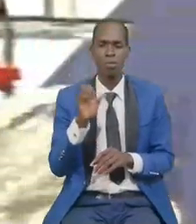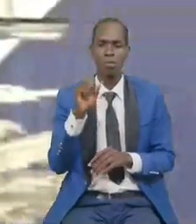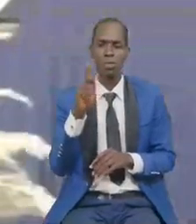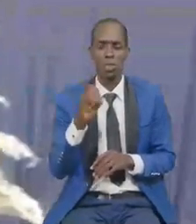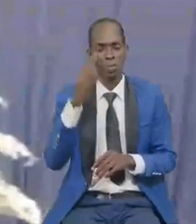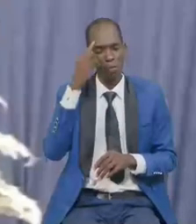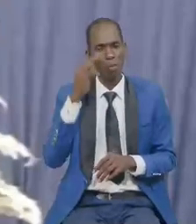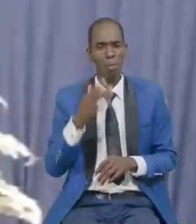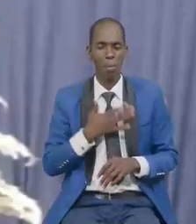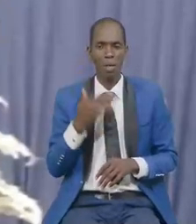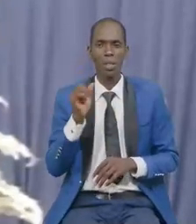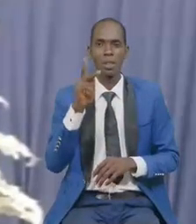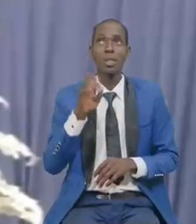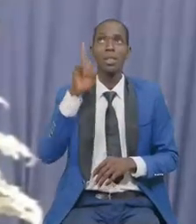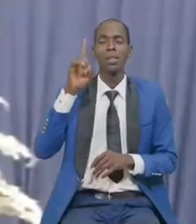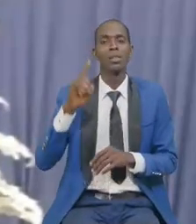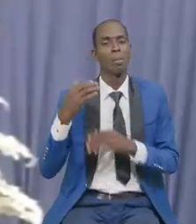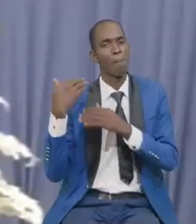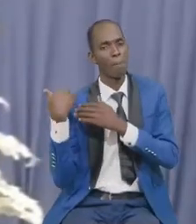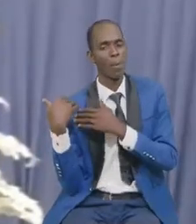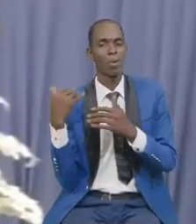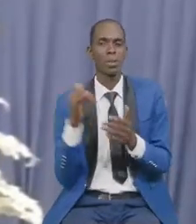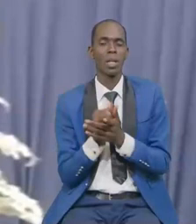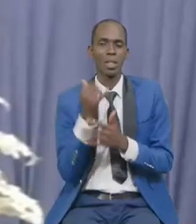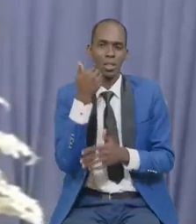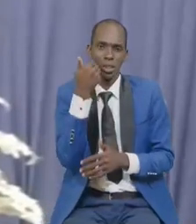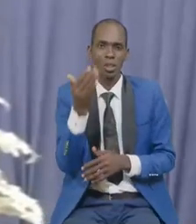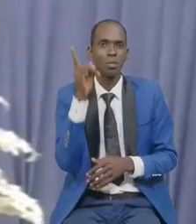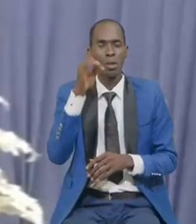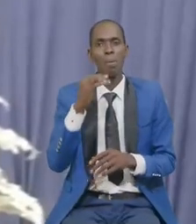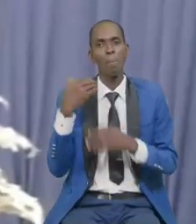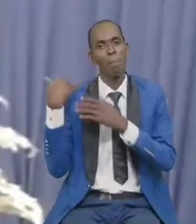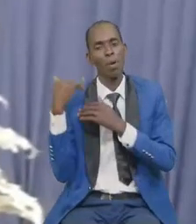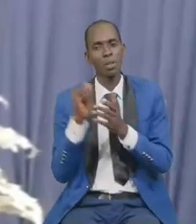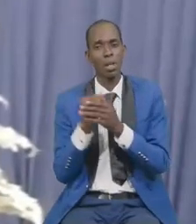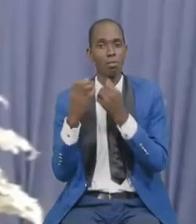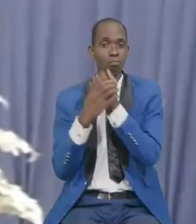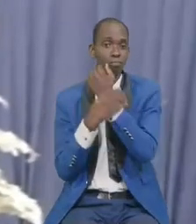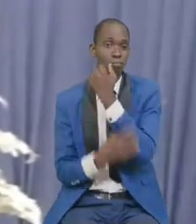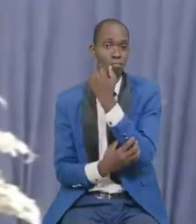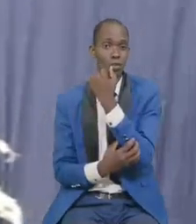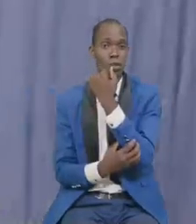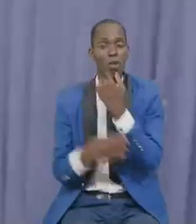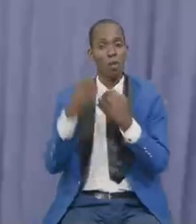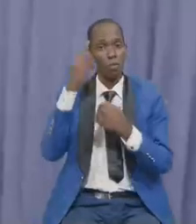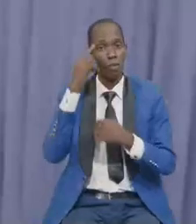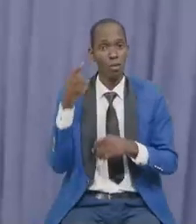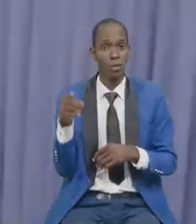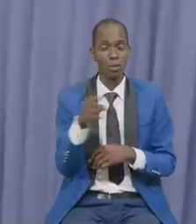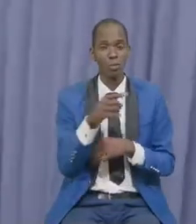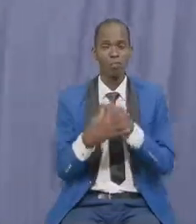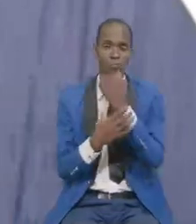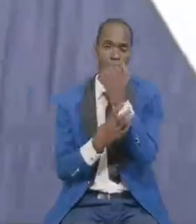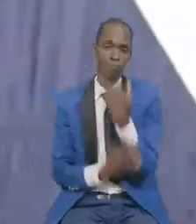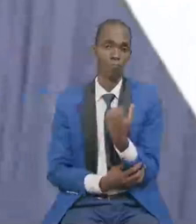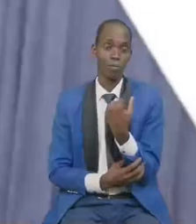Il a porté la honte. Il a porté l'humiliation pour toi. Maintenant, il dit, quand tu